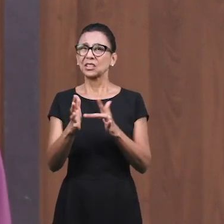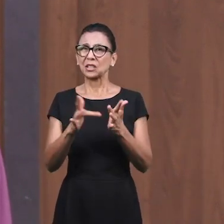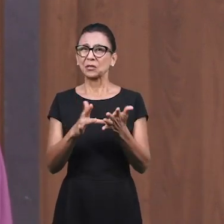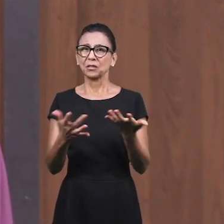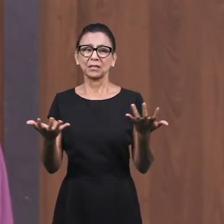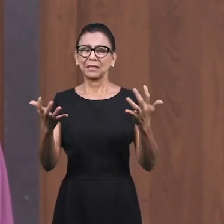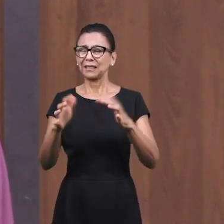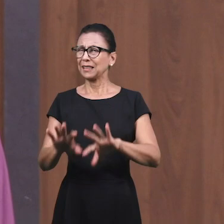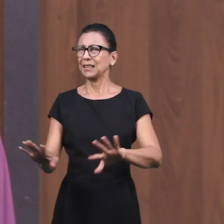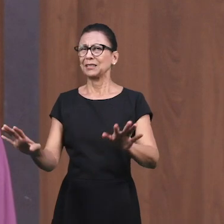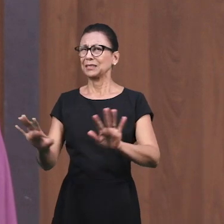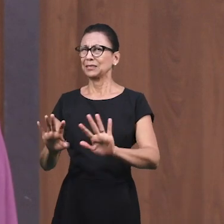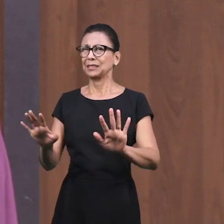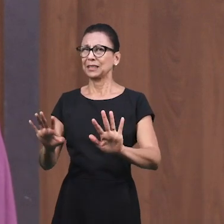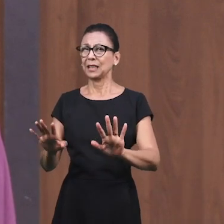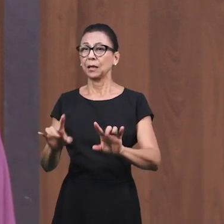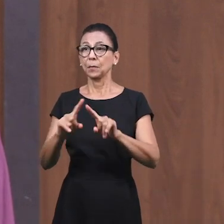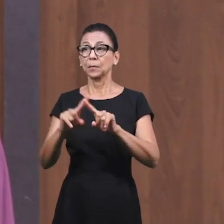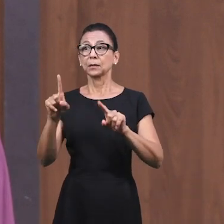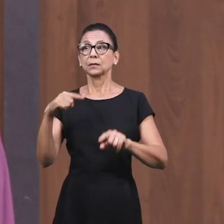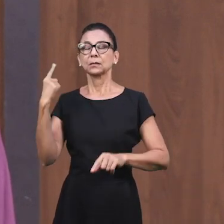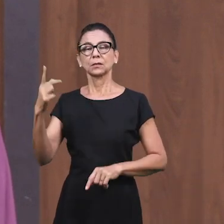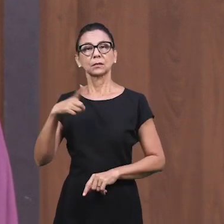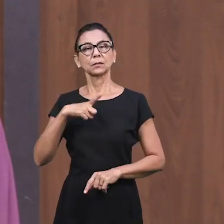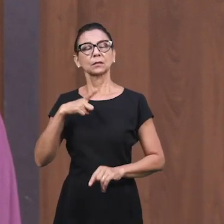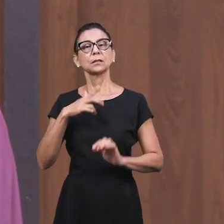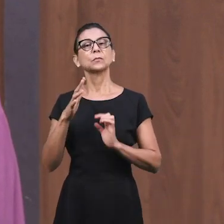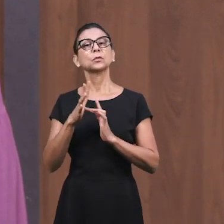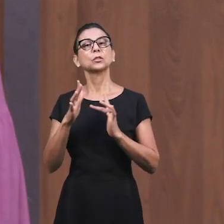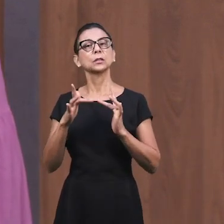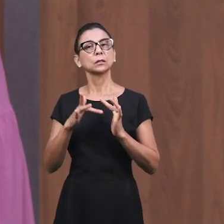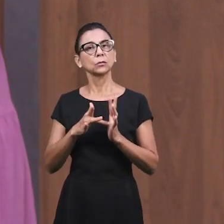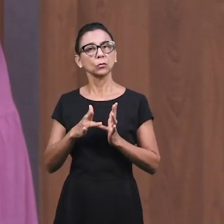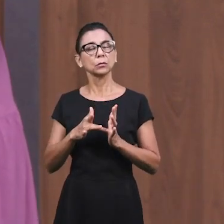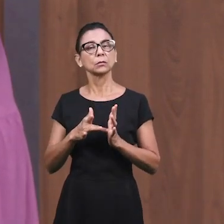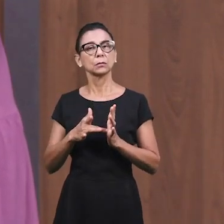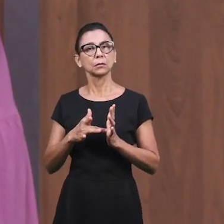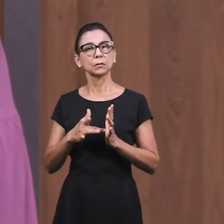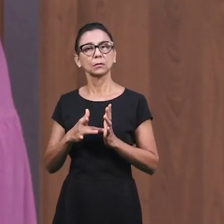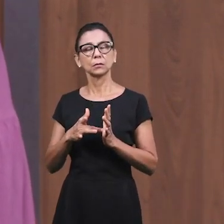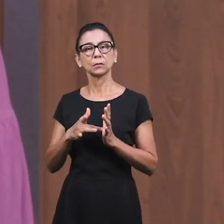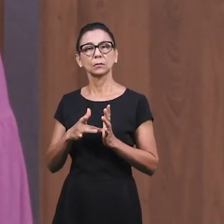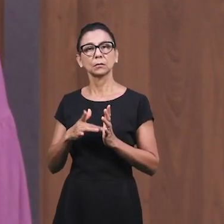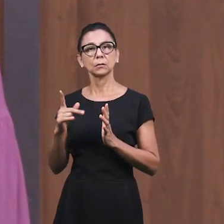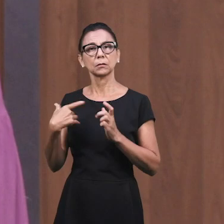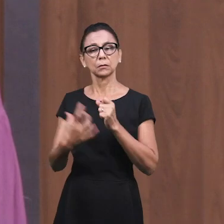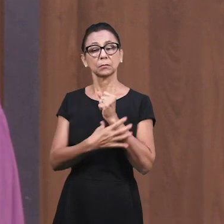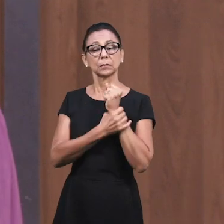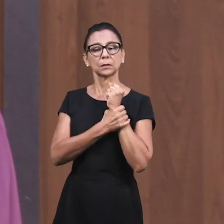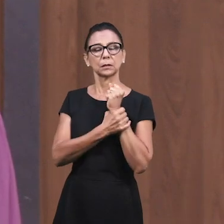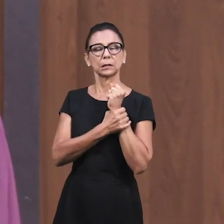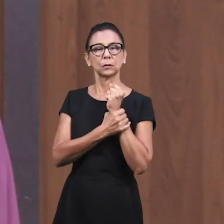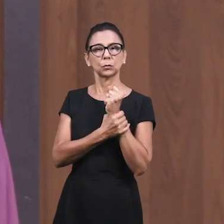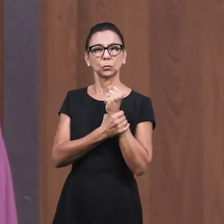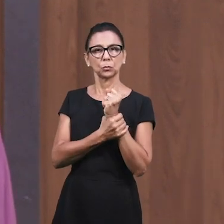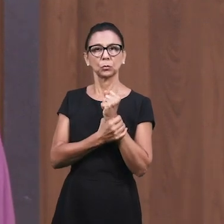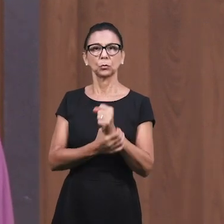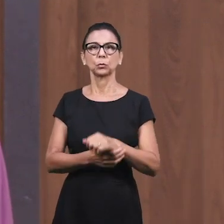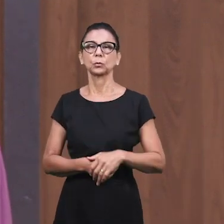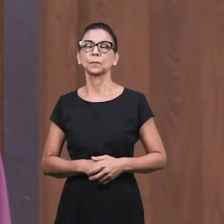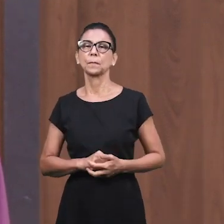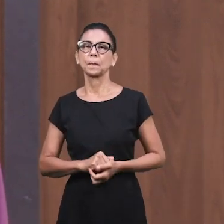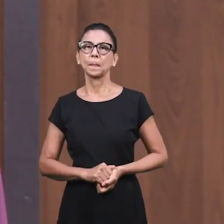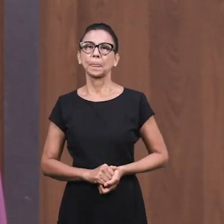lumière, nous avons Jésus, nous avons la direction sûre. Et même après 9